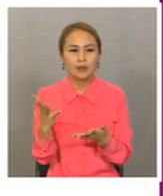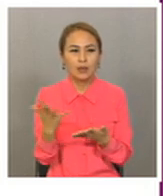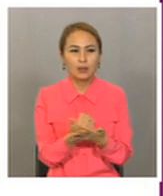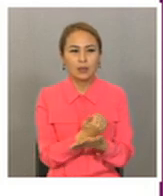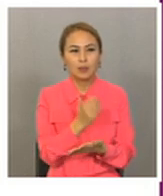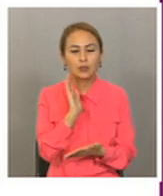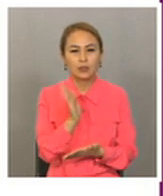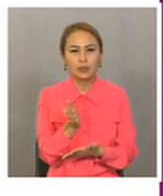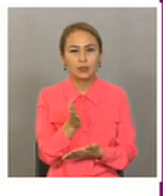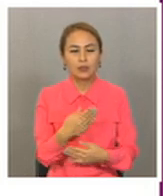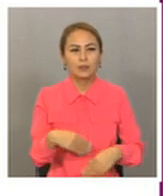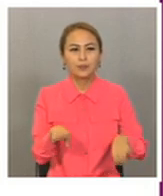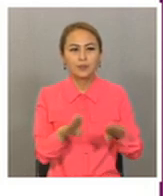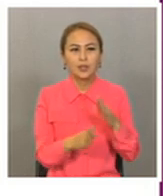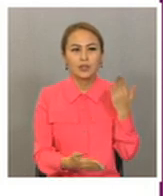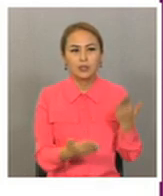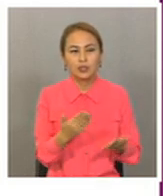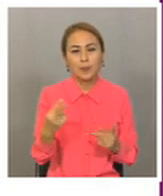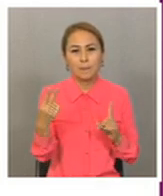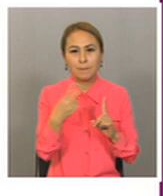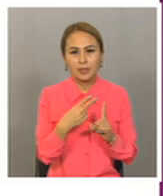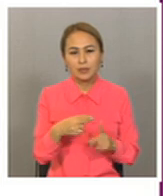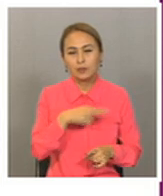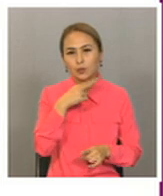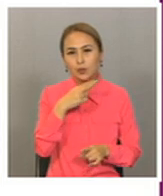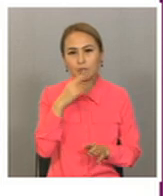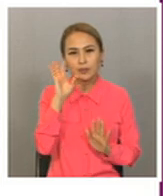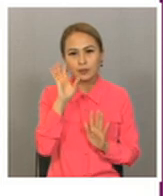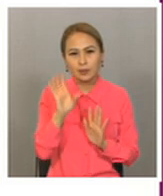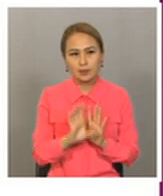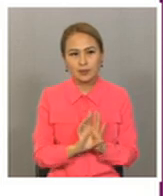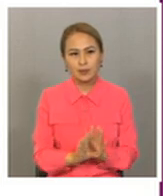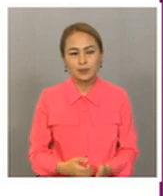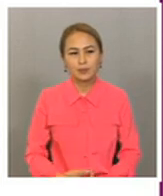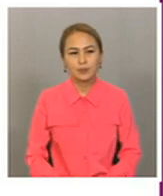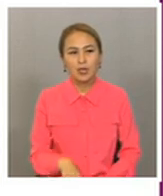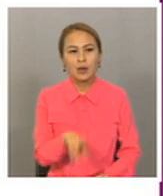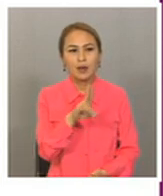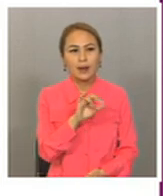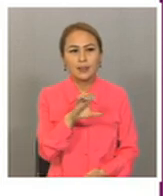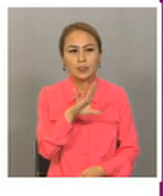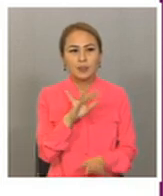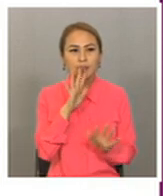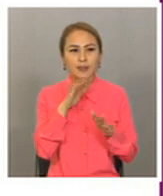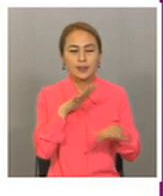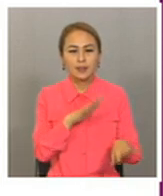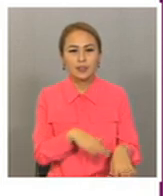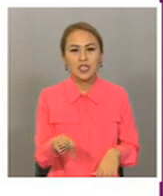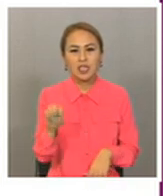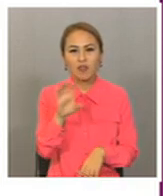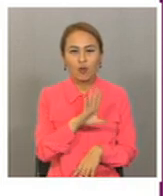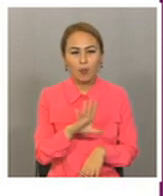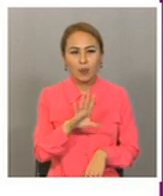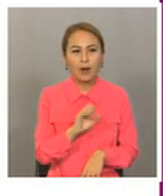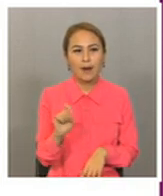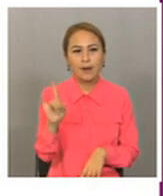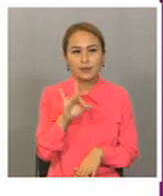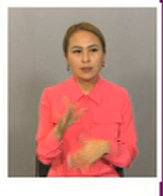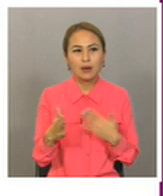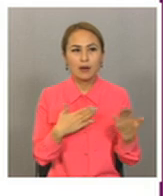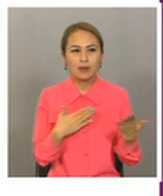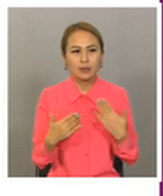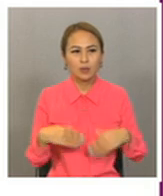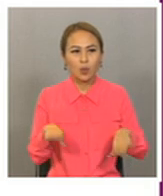отырыңыздар. Ендеше мәтінді мұқият тыңдаңыздар. Каспий теңізі Европа мен Азия аралығында